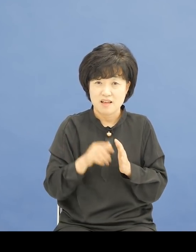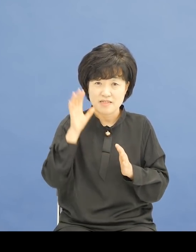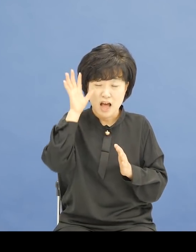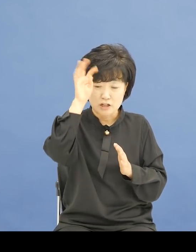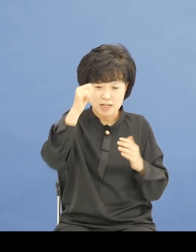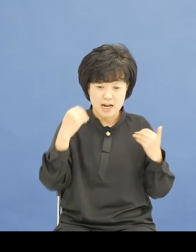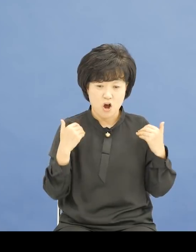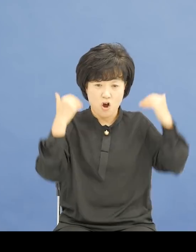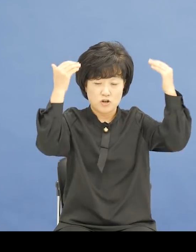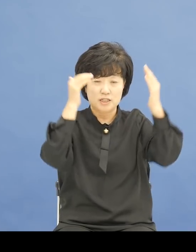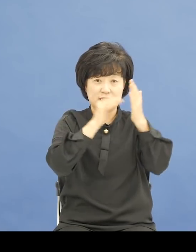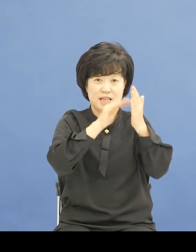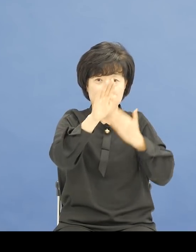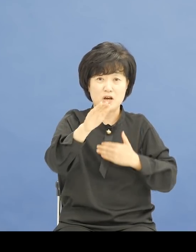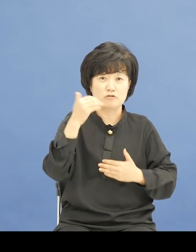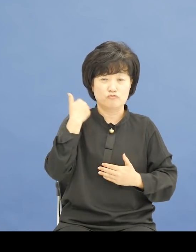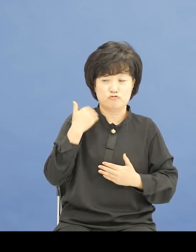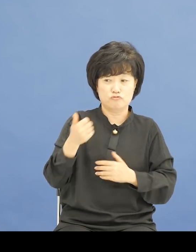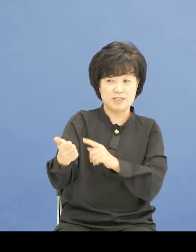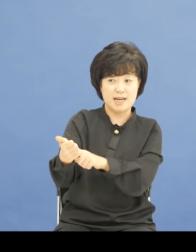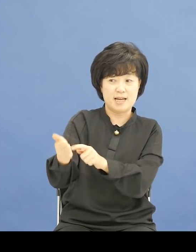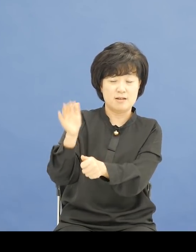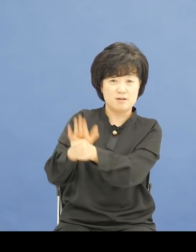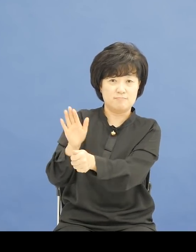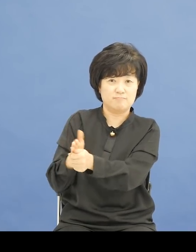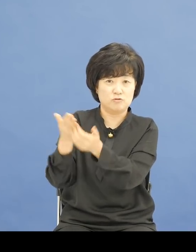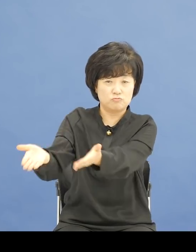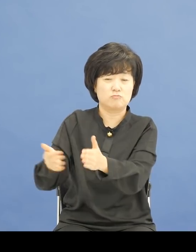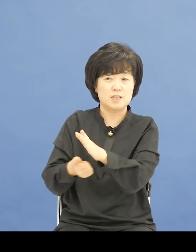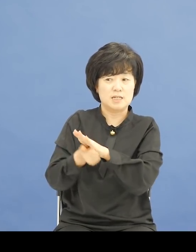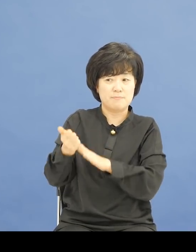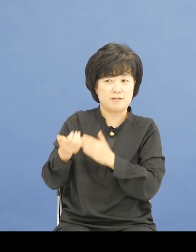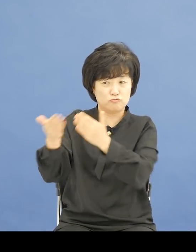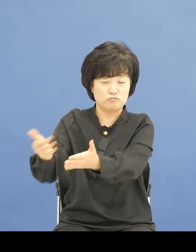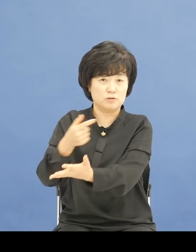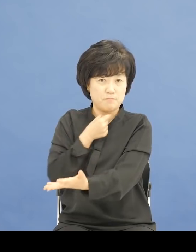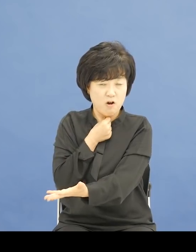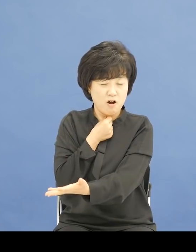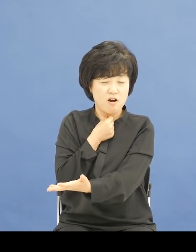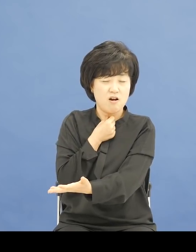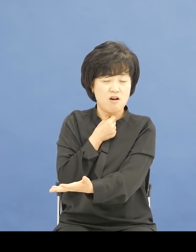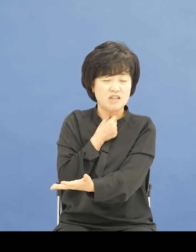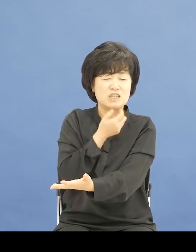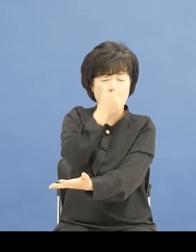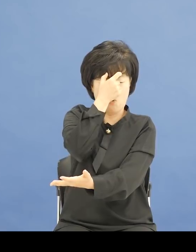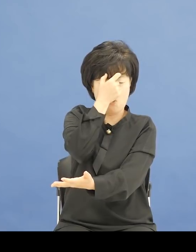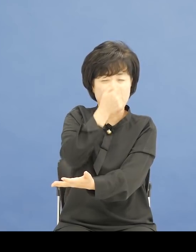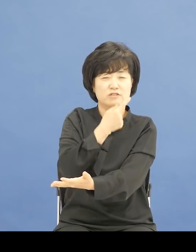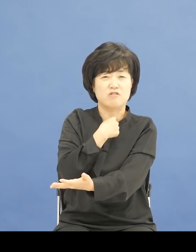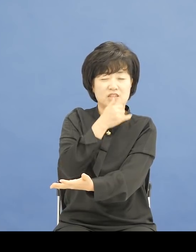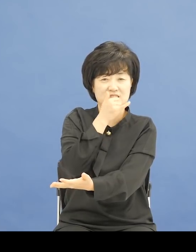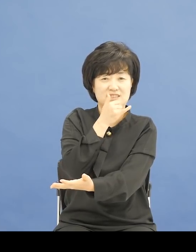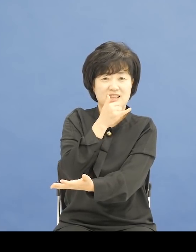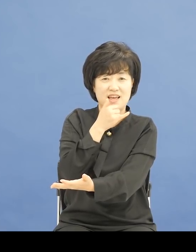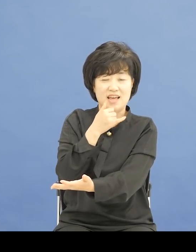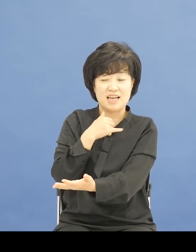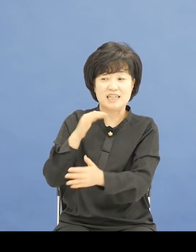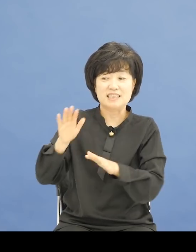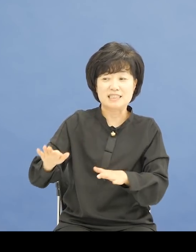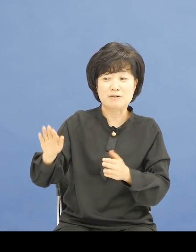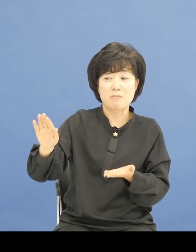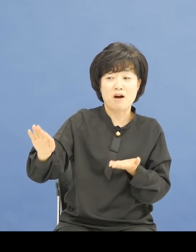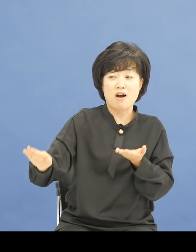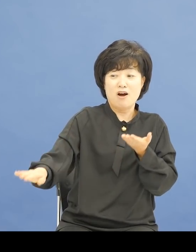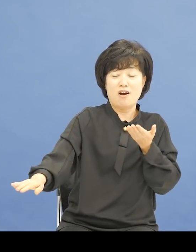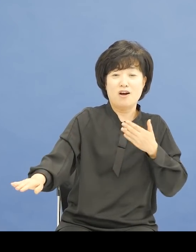제가 언젠가 어른이 되면은 저와 같은 누군가에게 희망이 되는 어른이 되고 싶다고 기도했었는데 제가 그래도 그